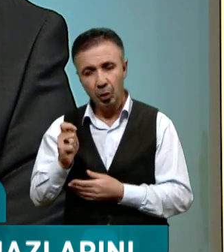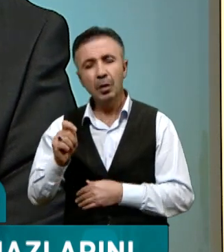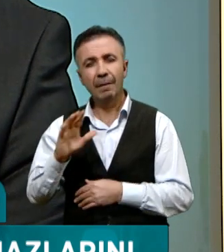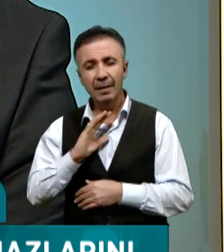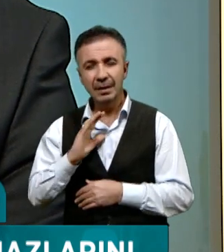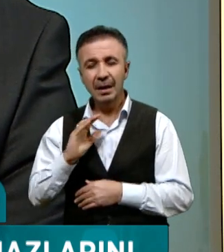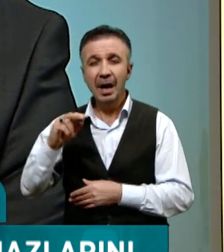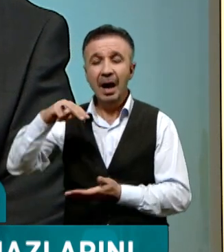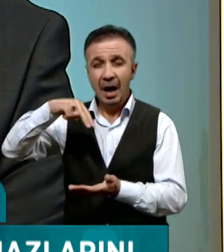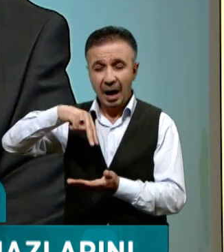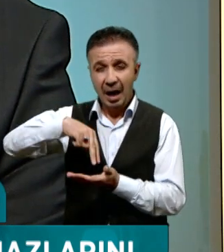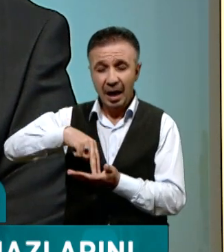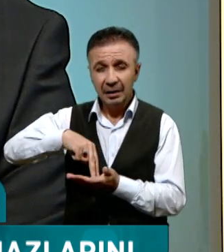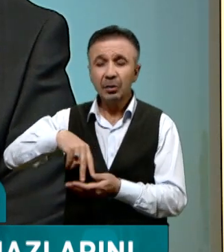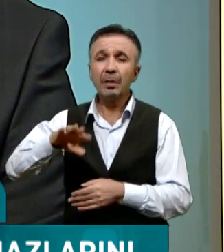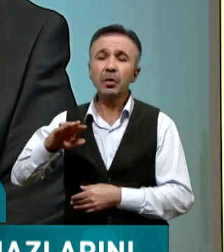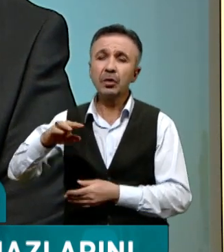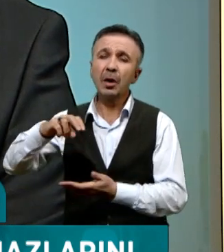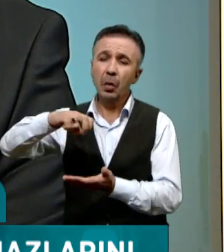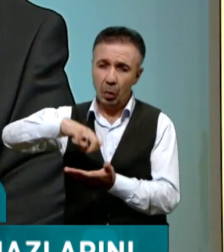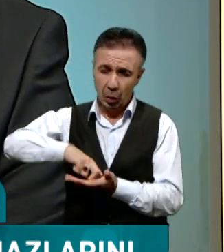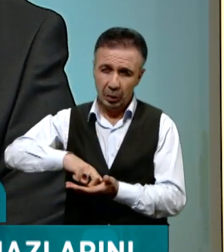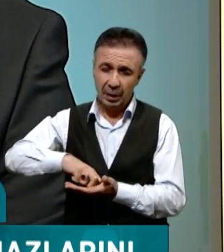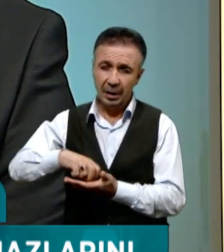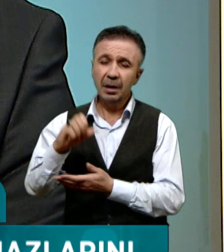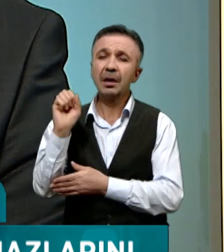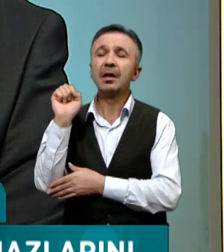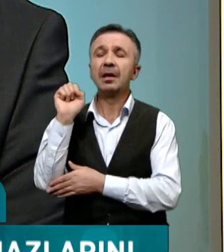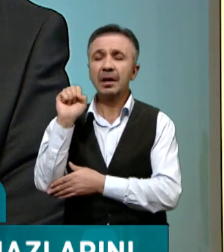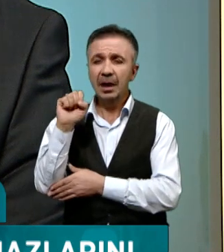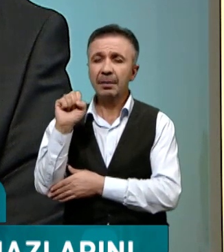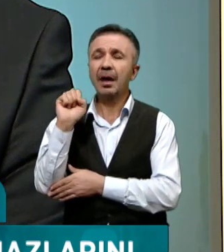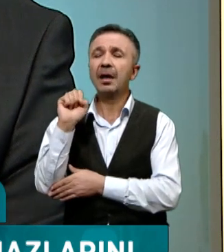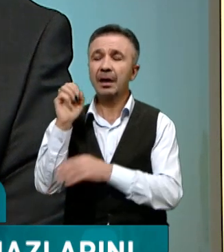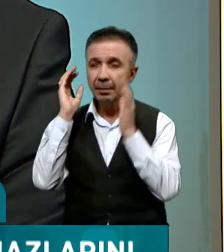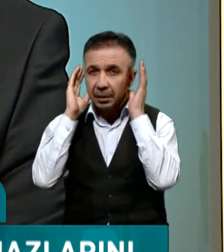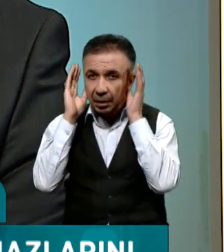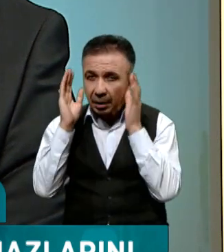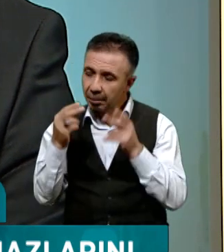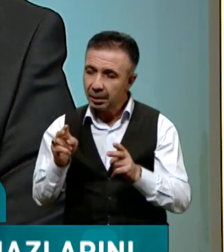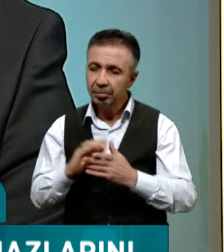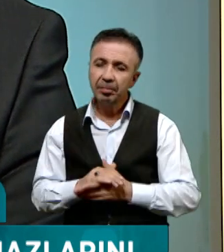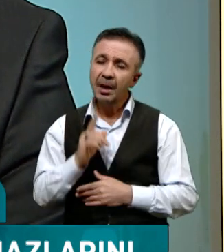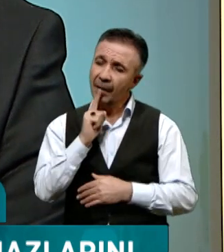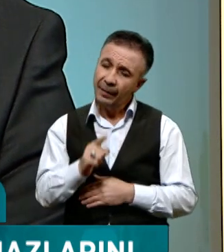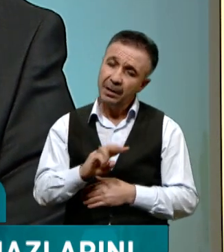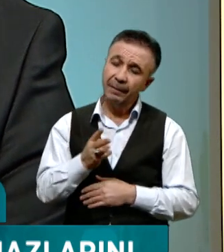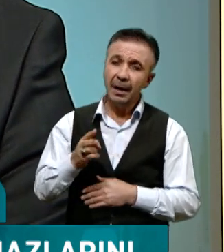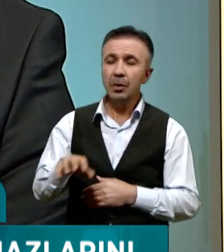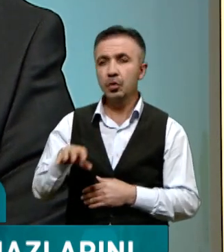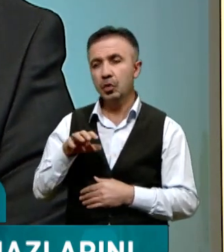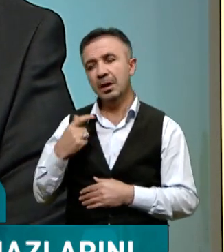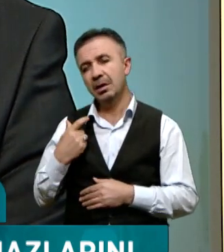ayakta duramıyorsa oturarak o zaman ne yapacaktır? İma ile namazını kılabilir. Peki farz veya sünnet-i nafile